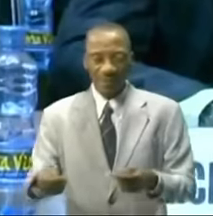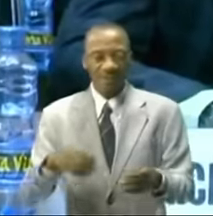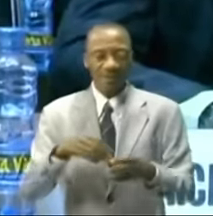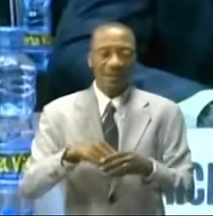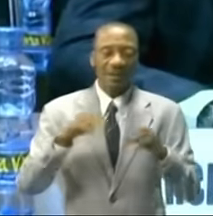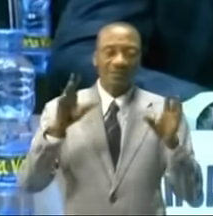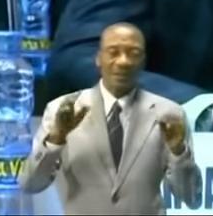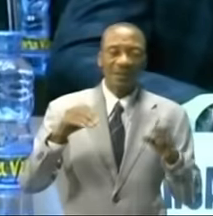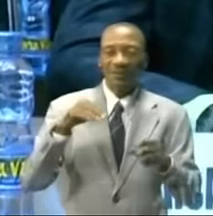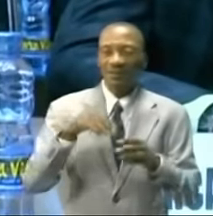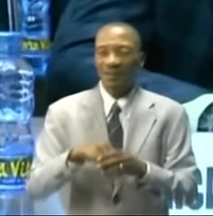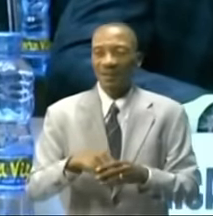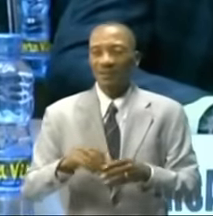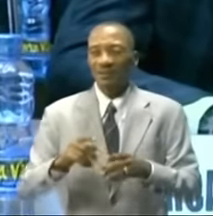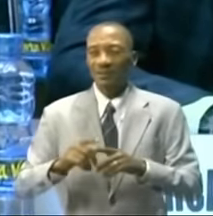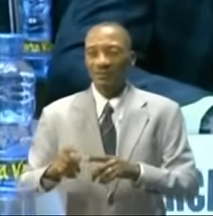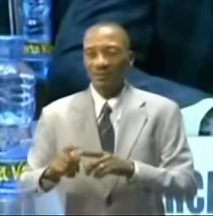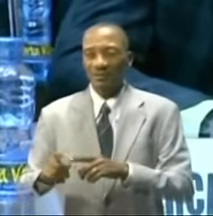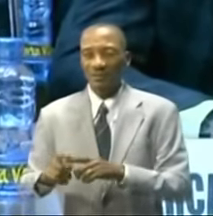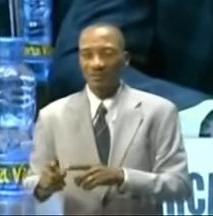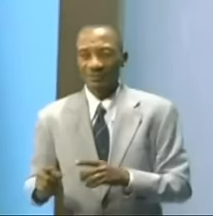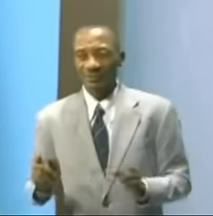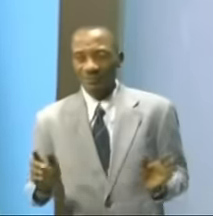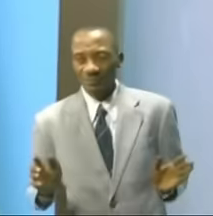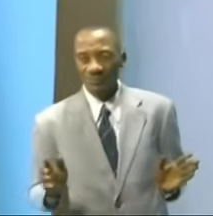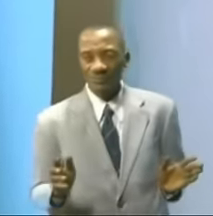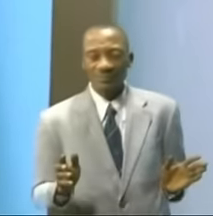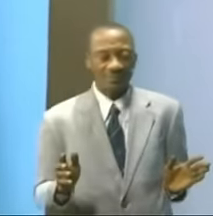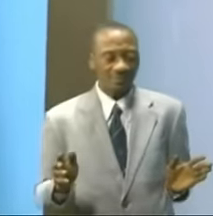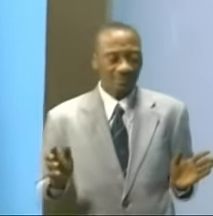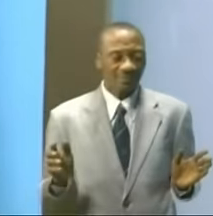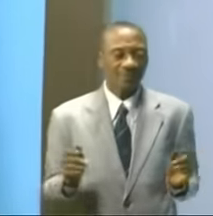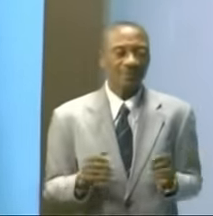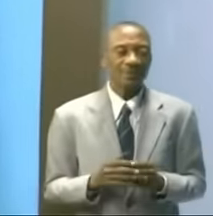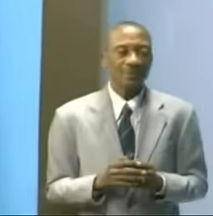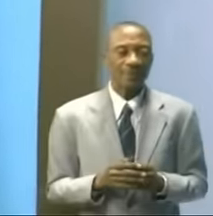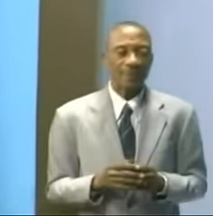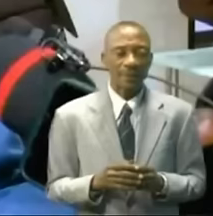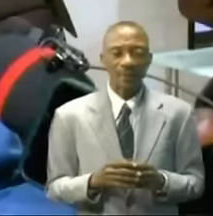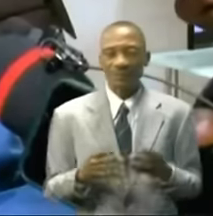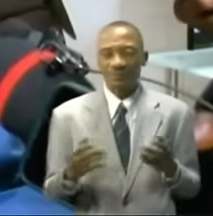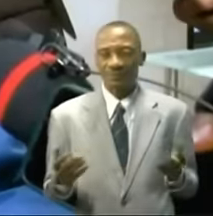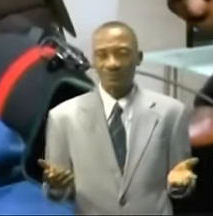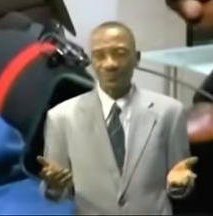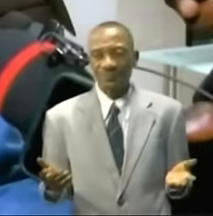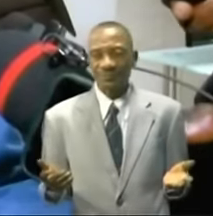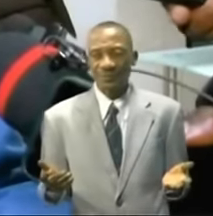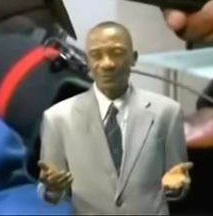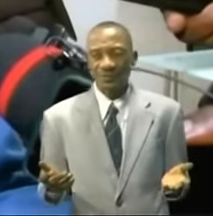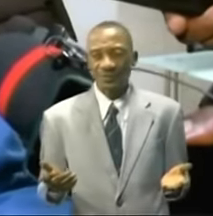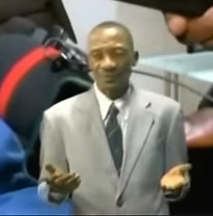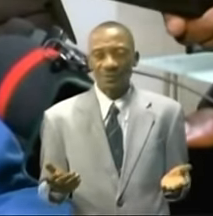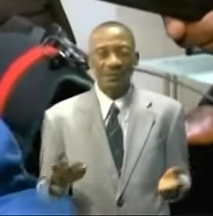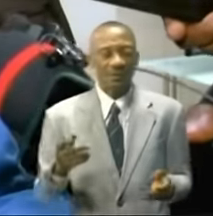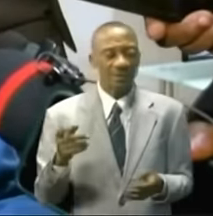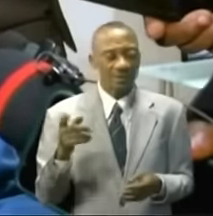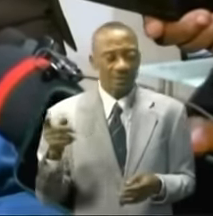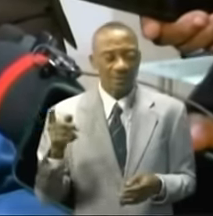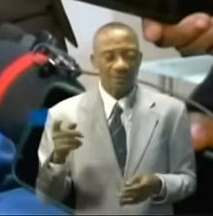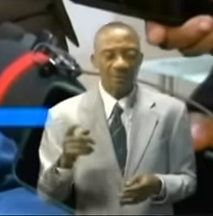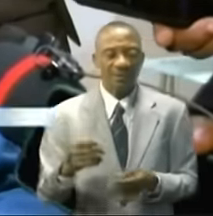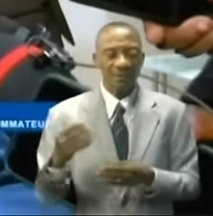ce cadre-là que nous avons même proposé au niveau de notre réseau un plan de communication afin de